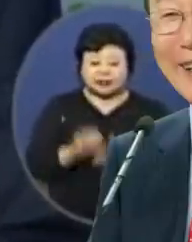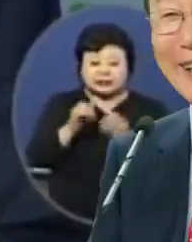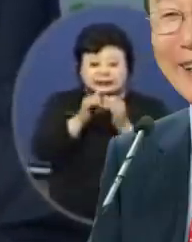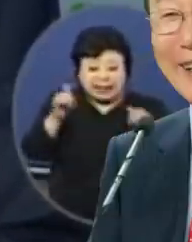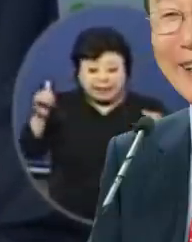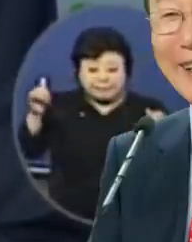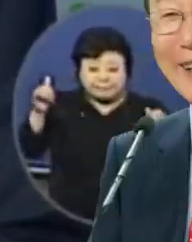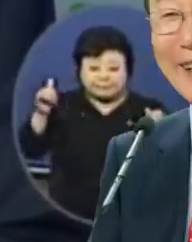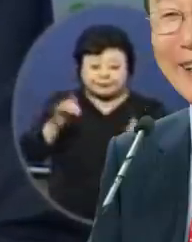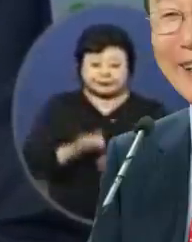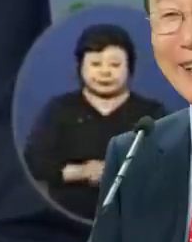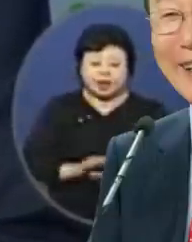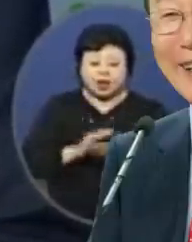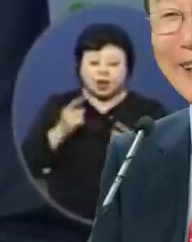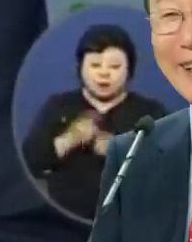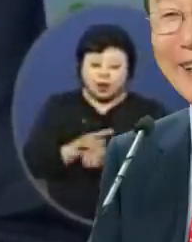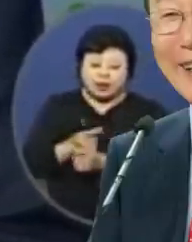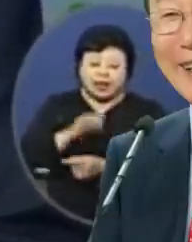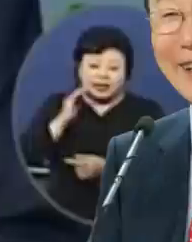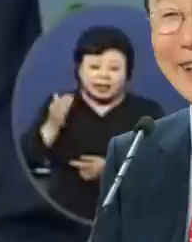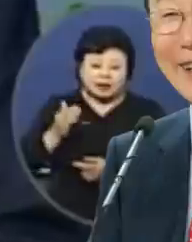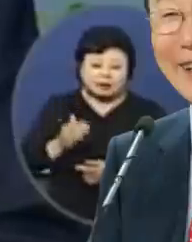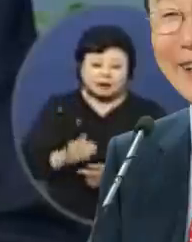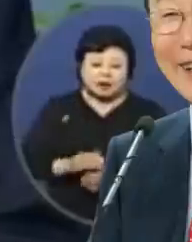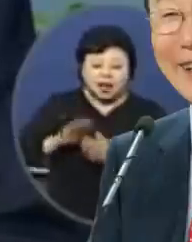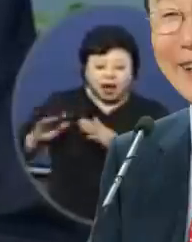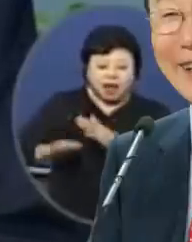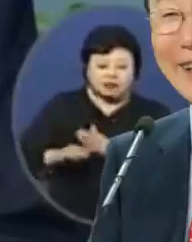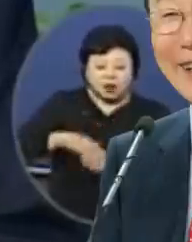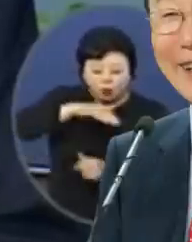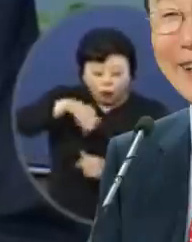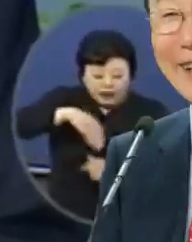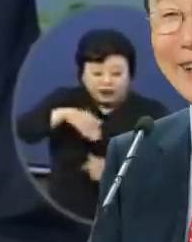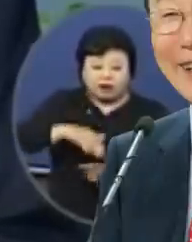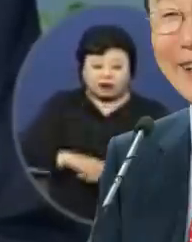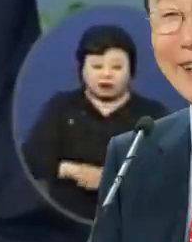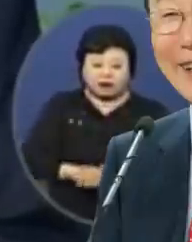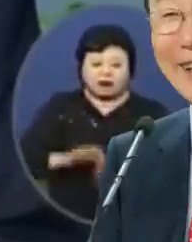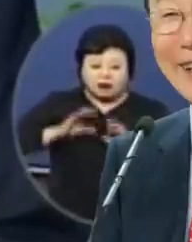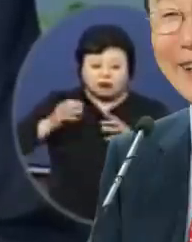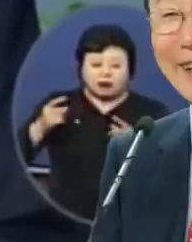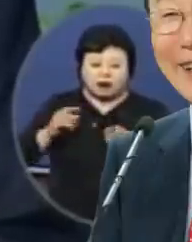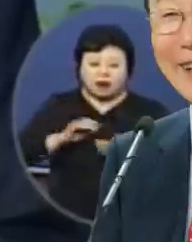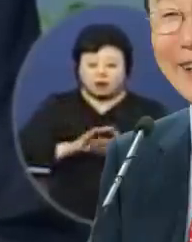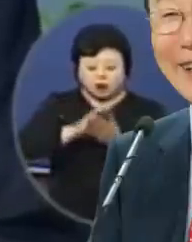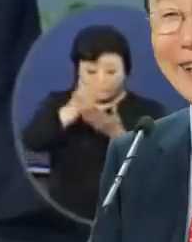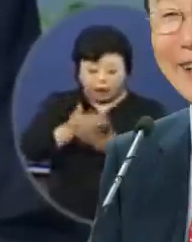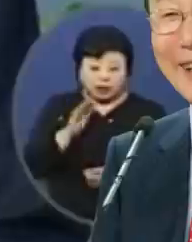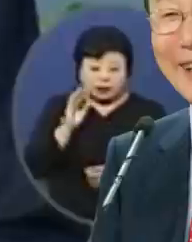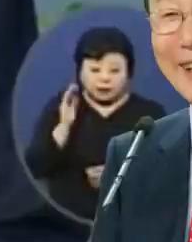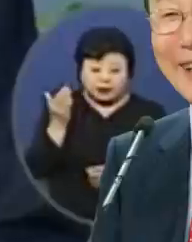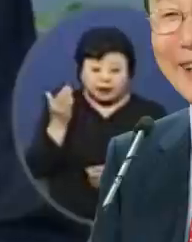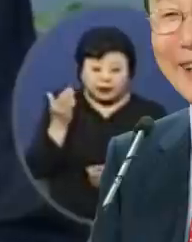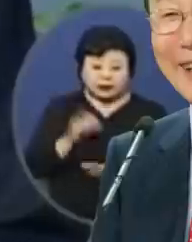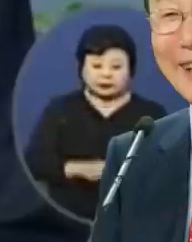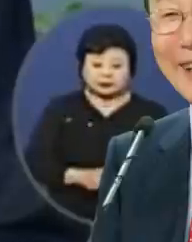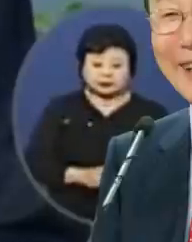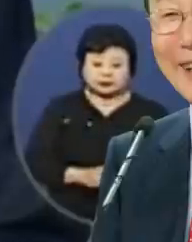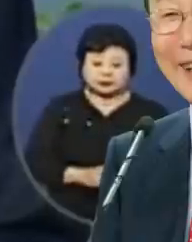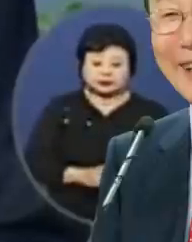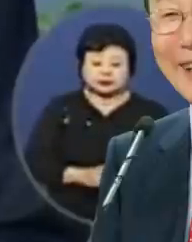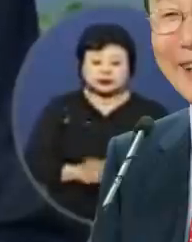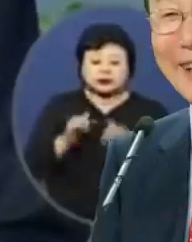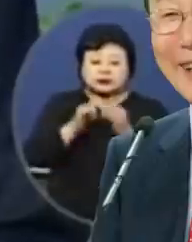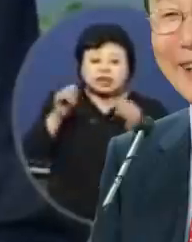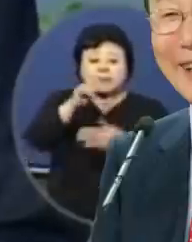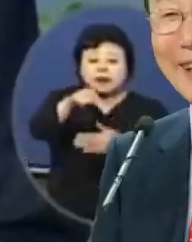사람이 변화되면 가정과 환경과 국가가 변화되는 것입니다. 이